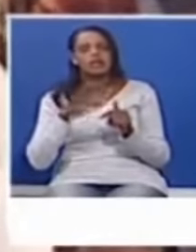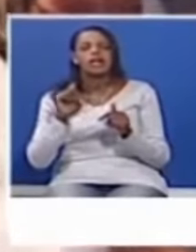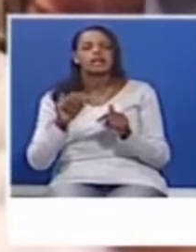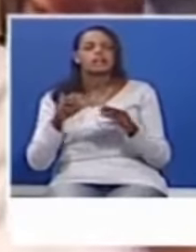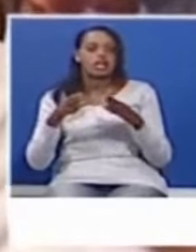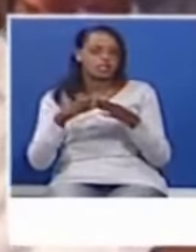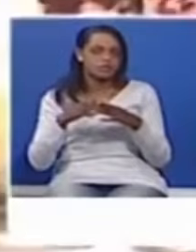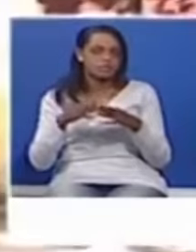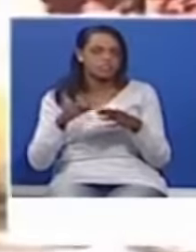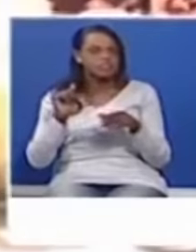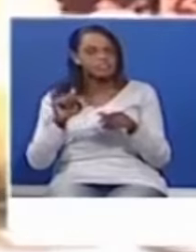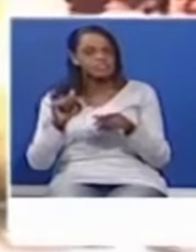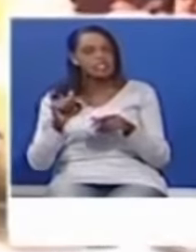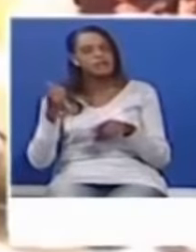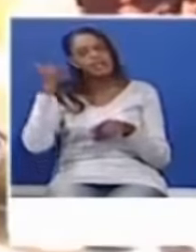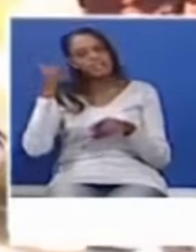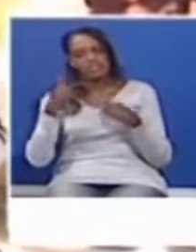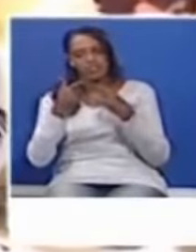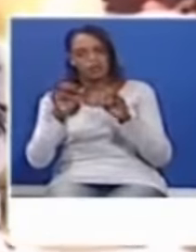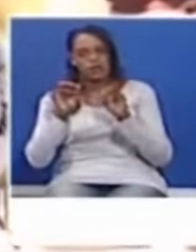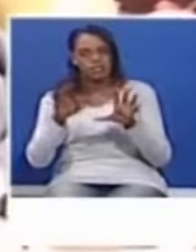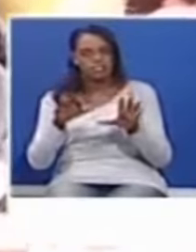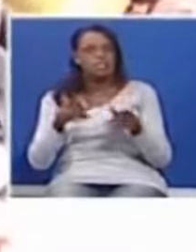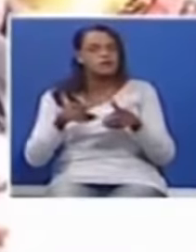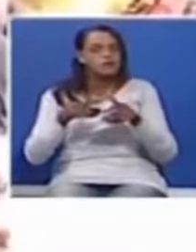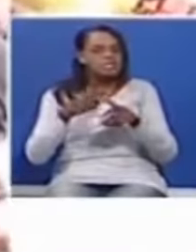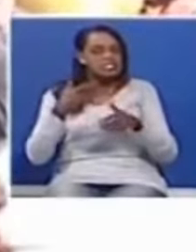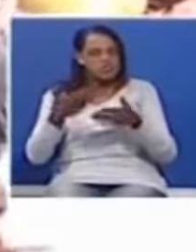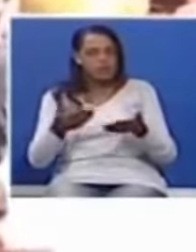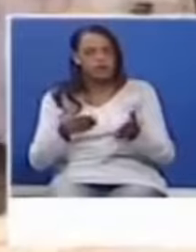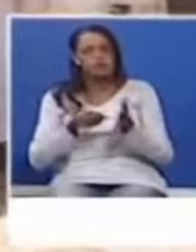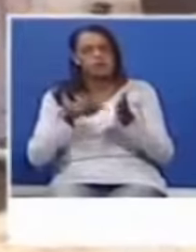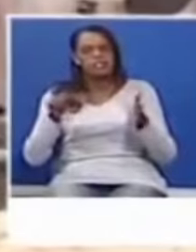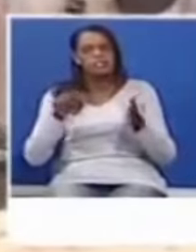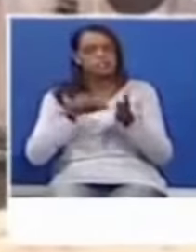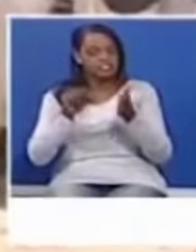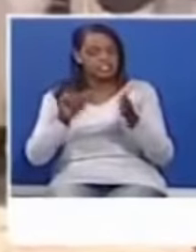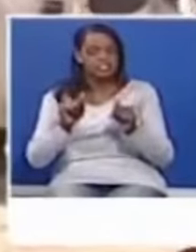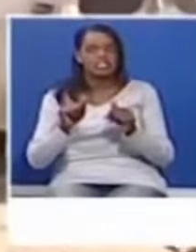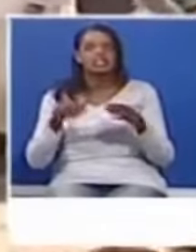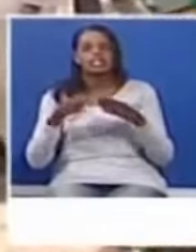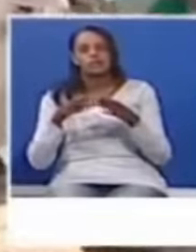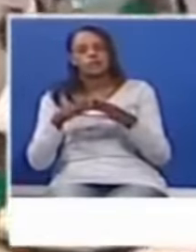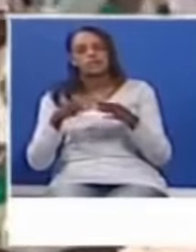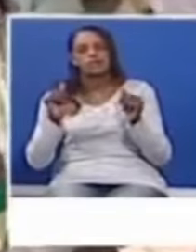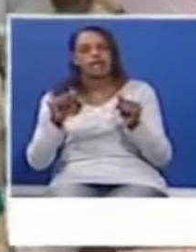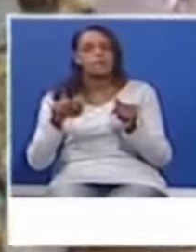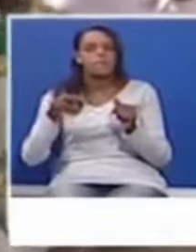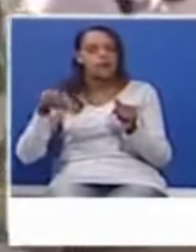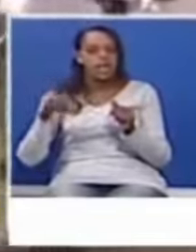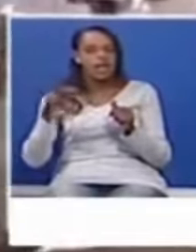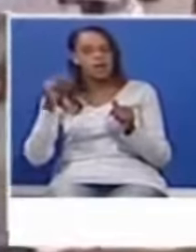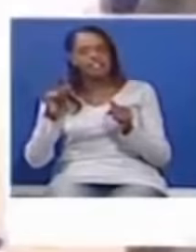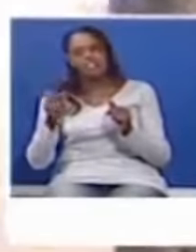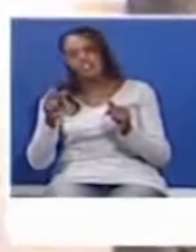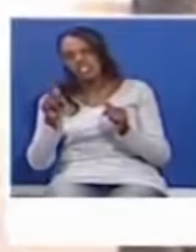ንእዞብ ኣጌንዳ ኣቶ ዑምር ያሕያን የሪና ብዝሃቦ ሓበሬታ ብመሰረት ዝተወጠነ መደብ እቲ ምርጫታት ኣብ ምምሕዳራት ከባቢ ማይ ሓባር ለዓይተን